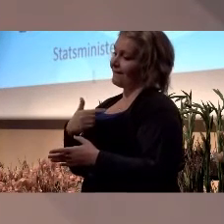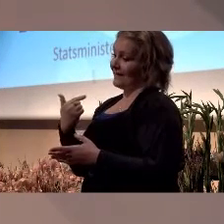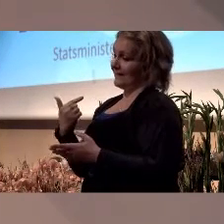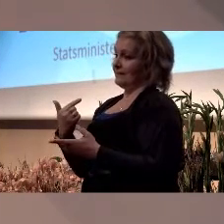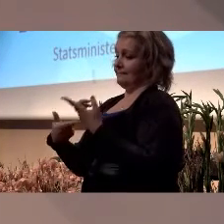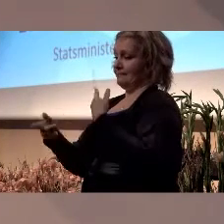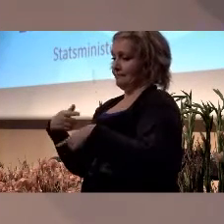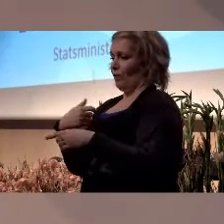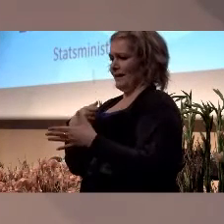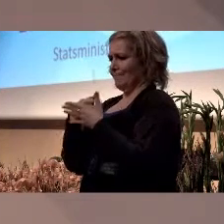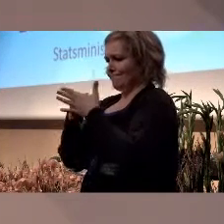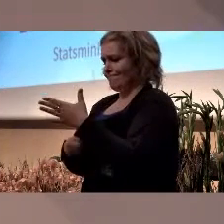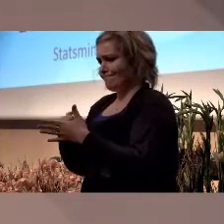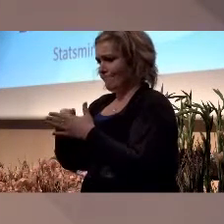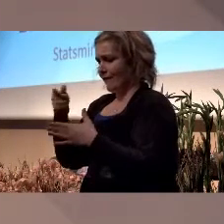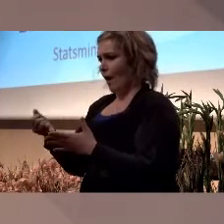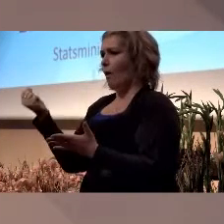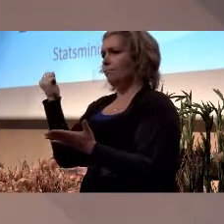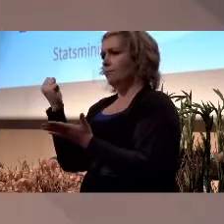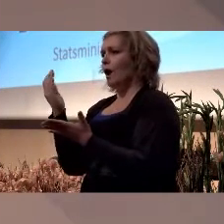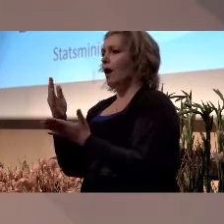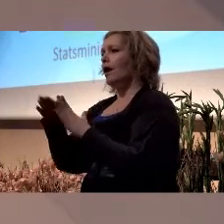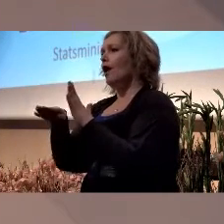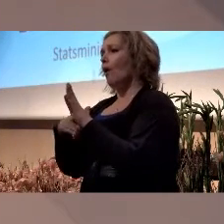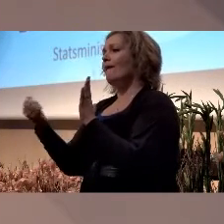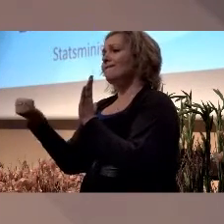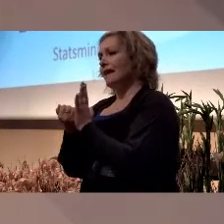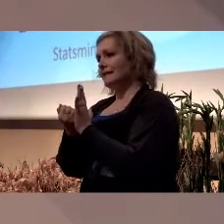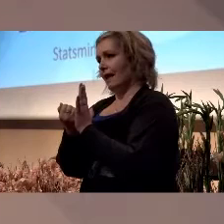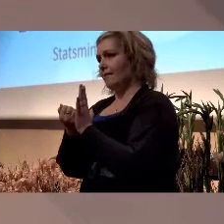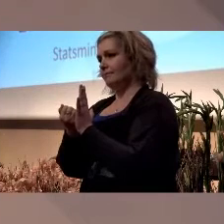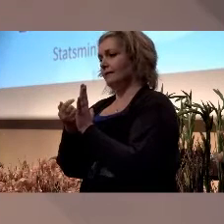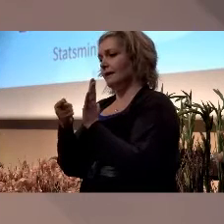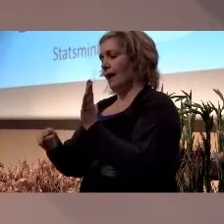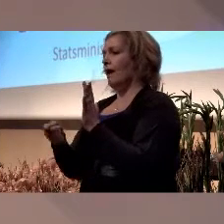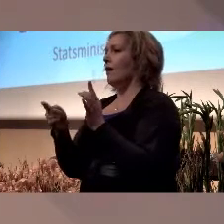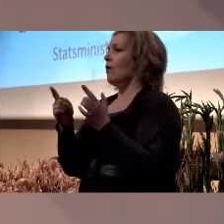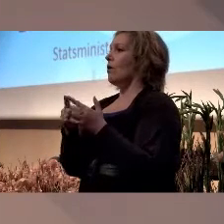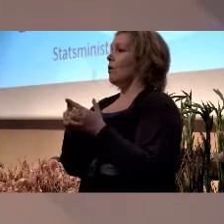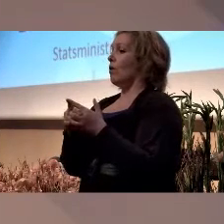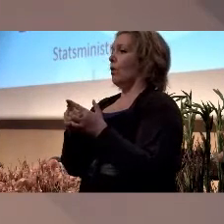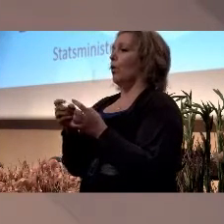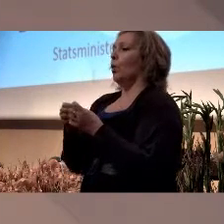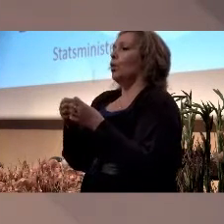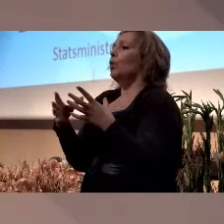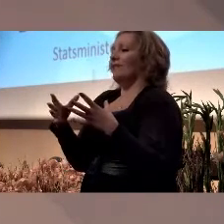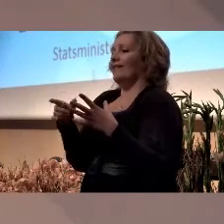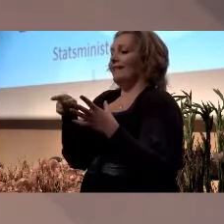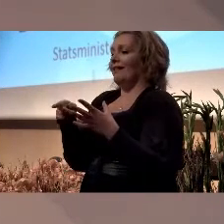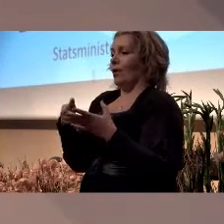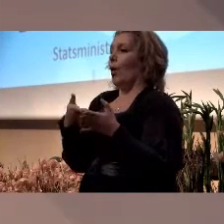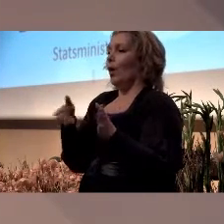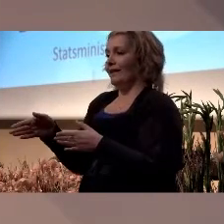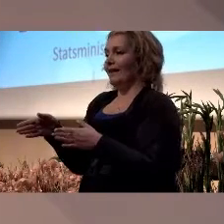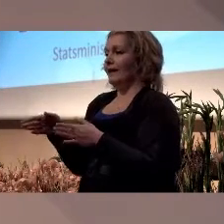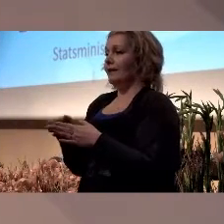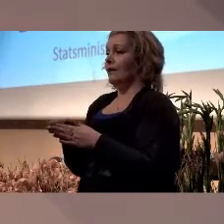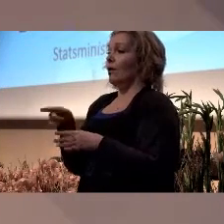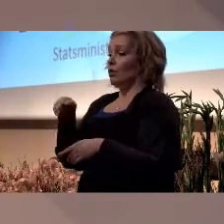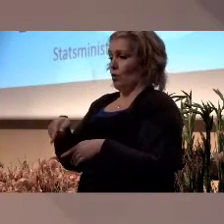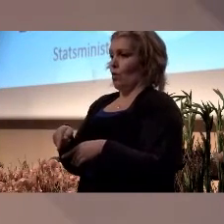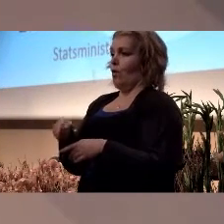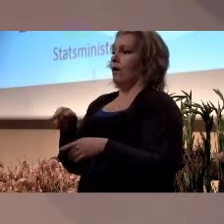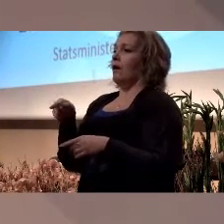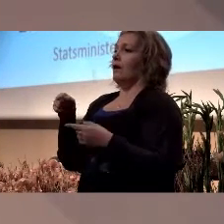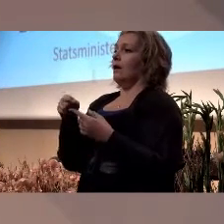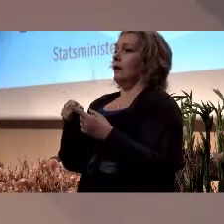regjering, satte vi fullt trykk på det å lovfeste retten til brukerstyrt personlig assistanse, BPA, og utvide ordningen. Og endelig, etter så